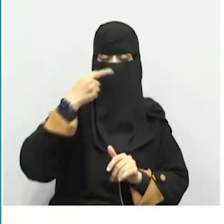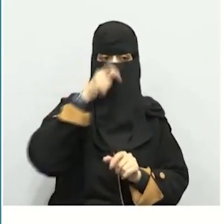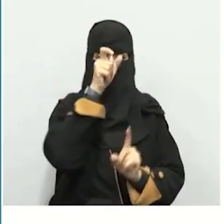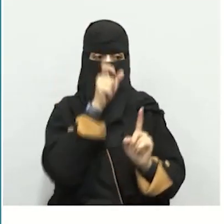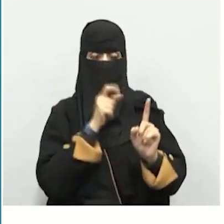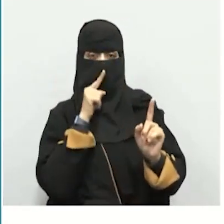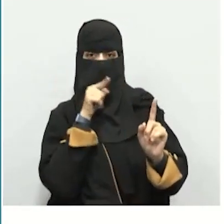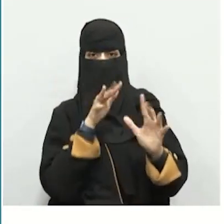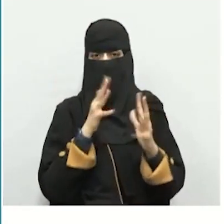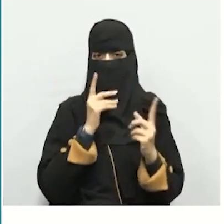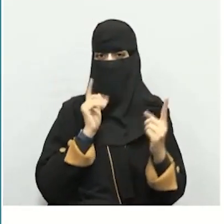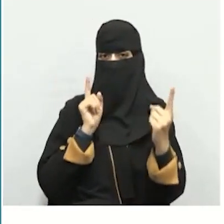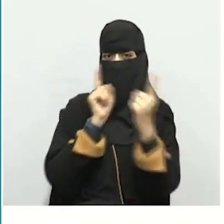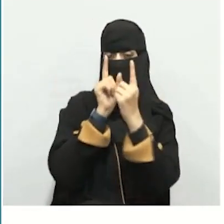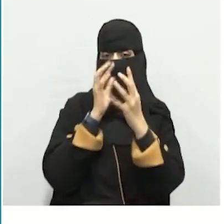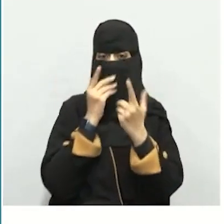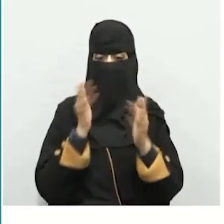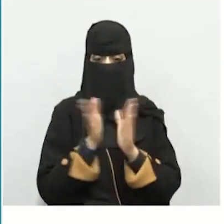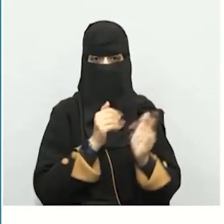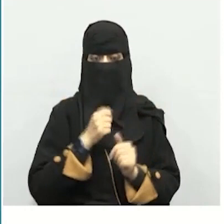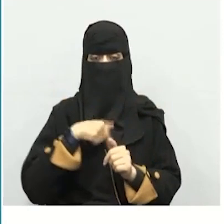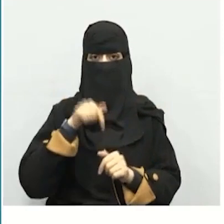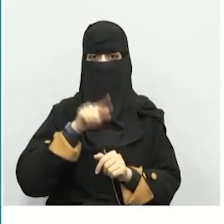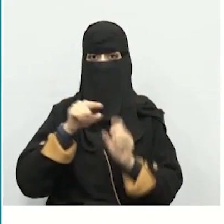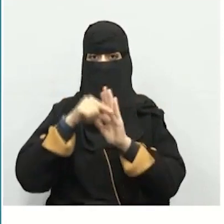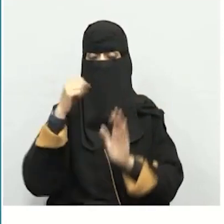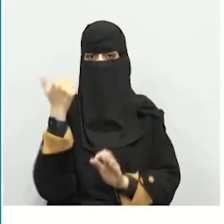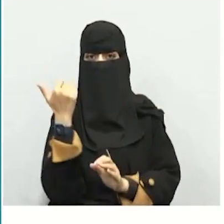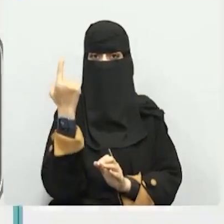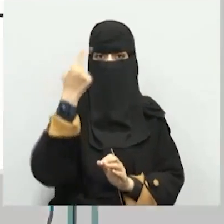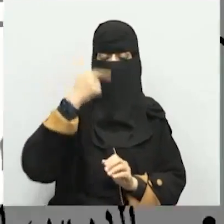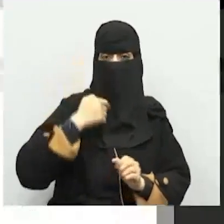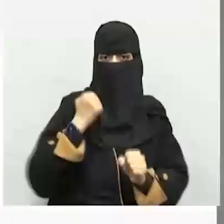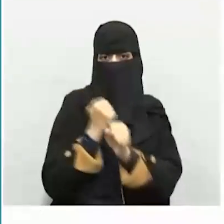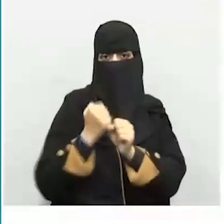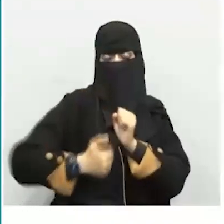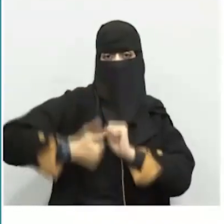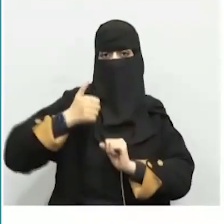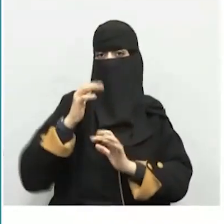ومواقفه. الدرس 16: إنجازاته.